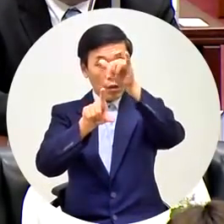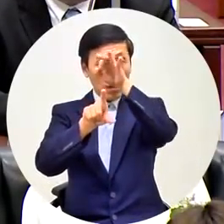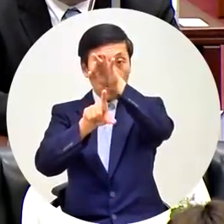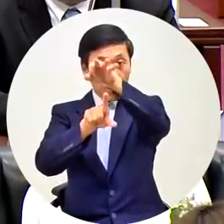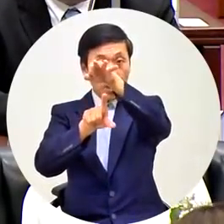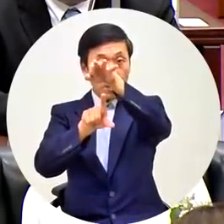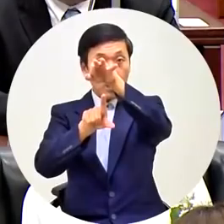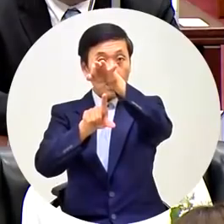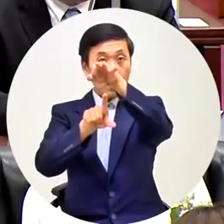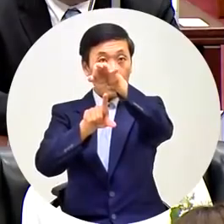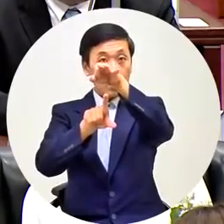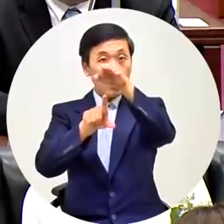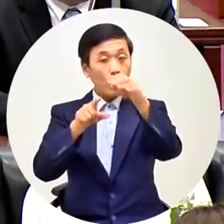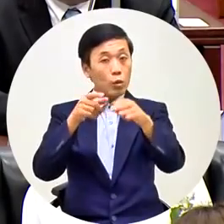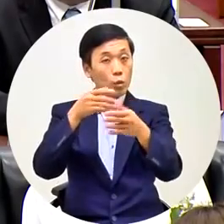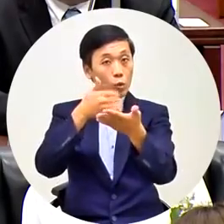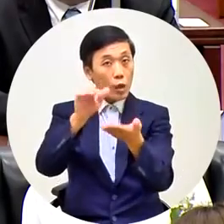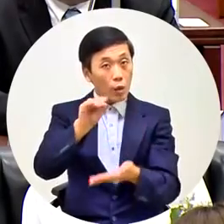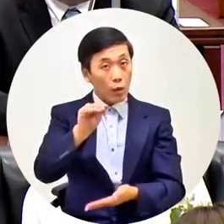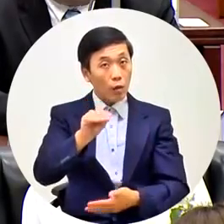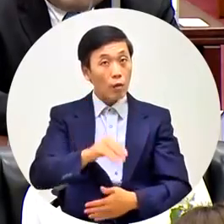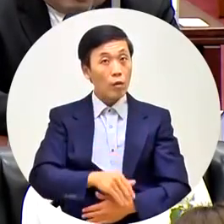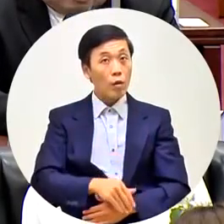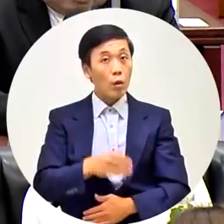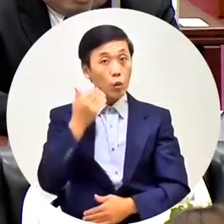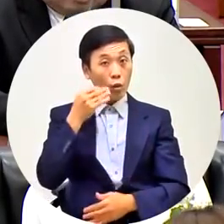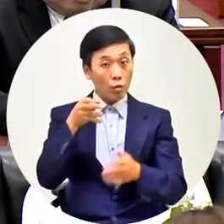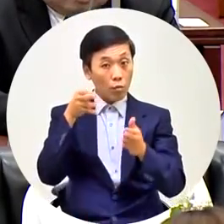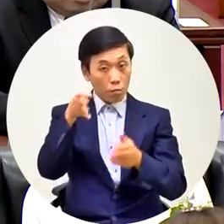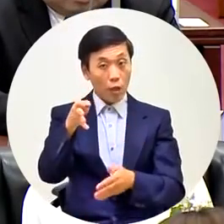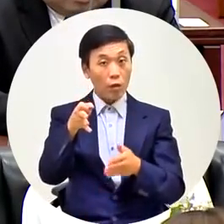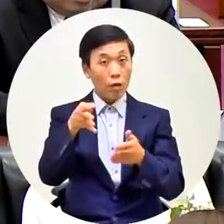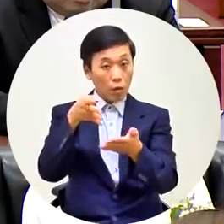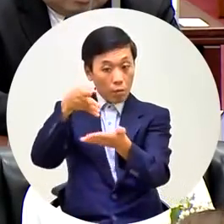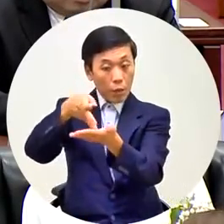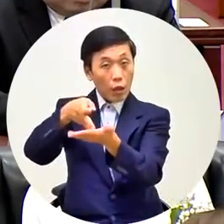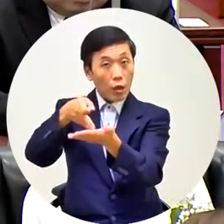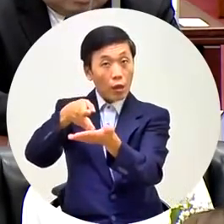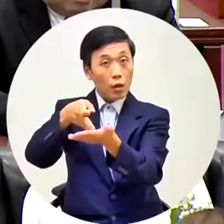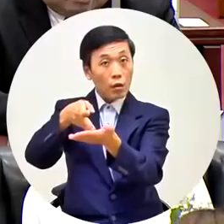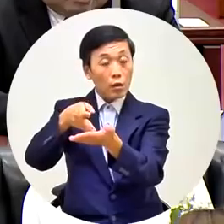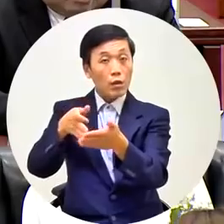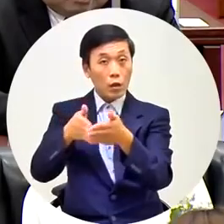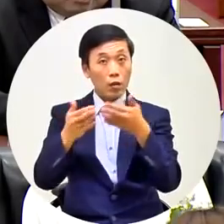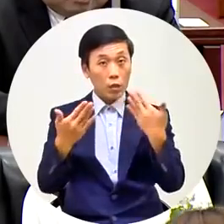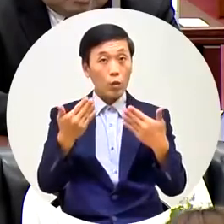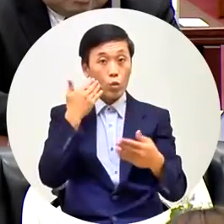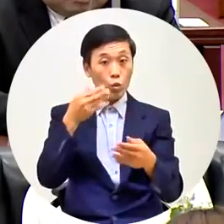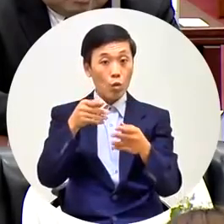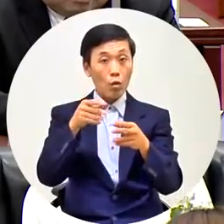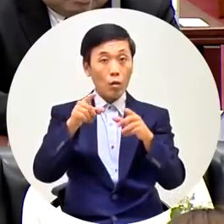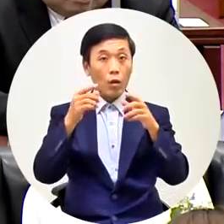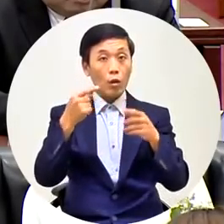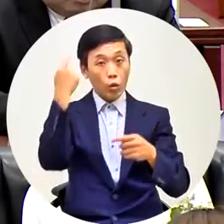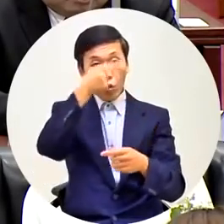效？啊，签来签不好势，你若签在你的投票的候选人的顶冠的时阵，这个要讲一下。